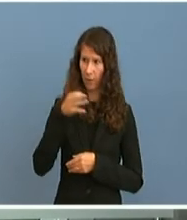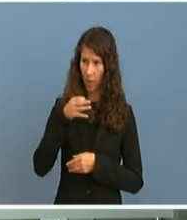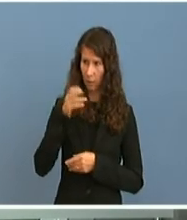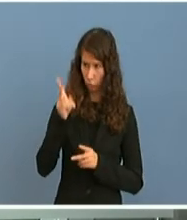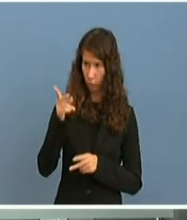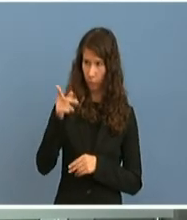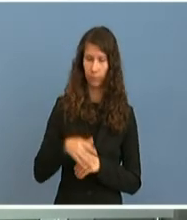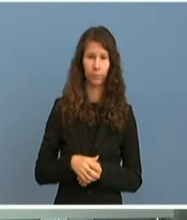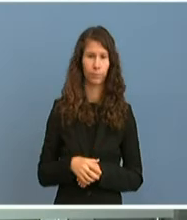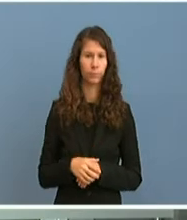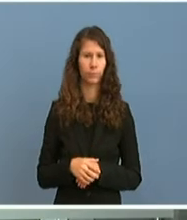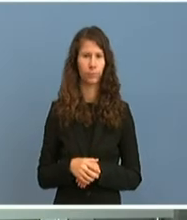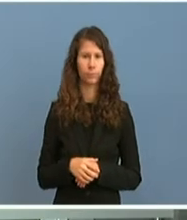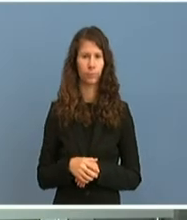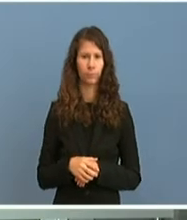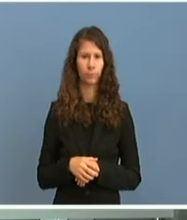Ja.